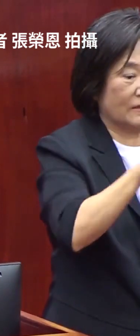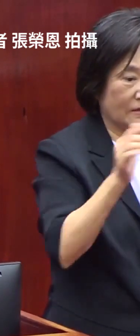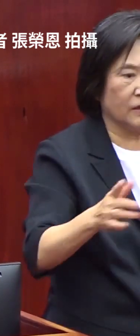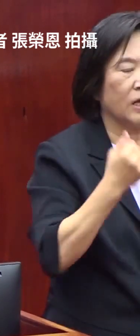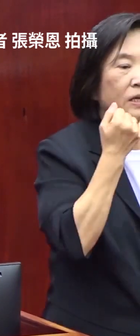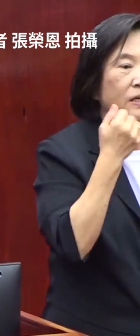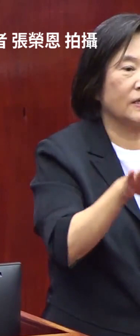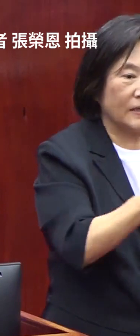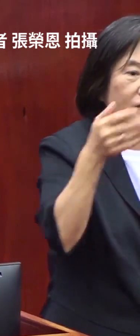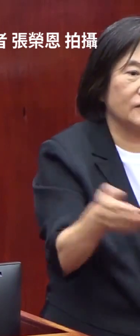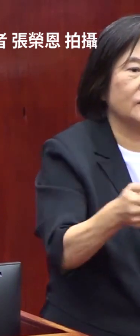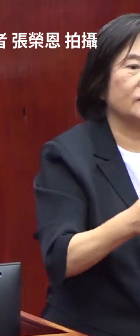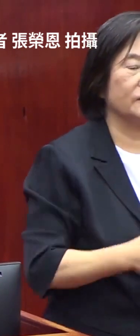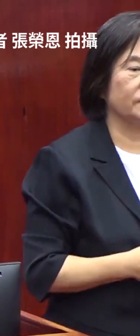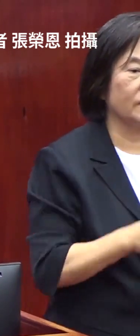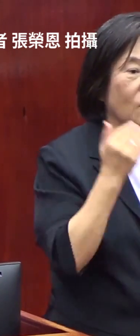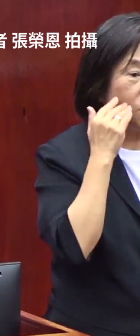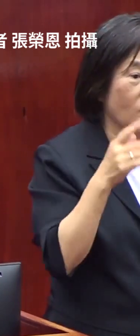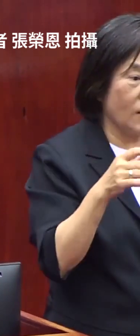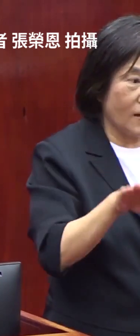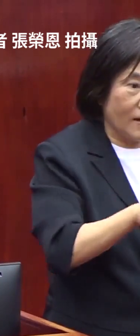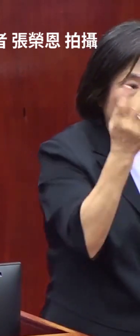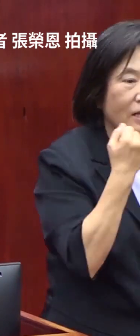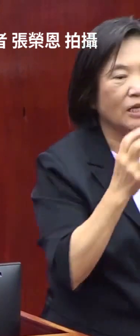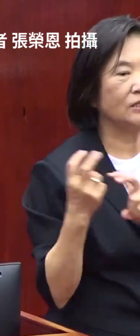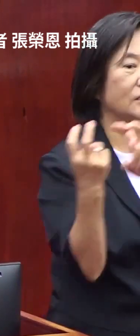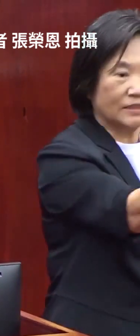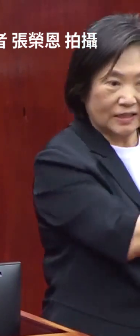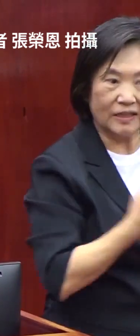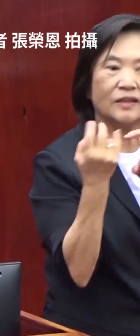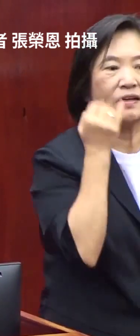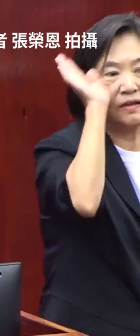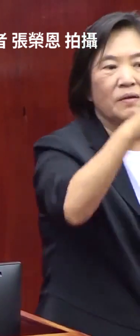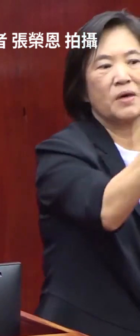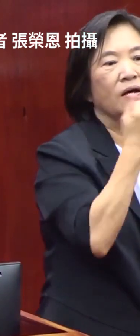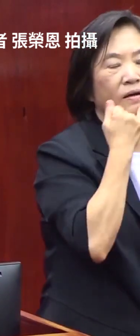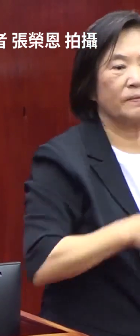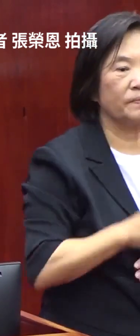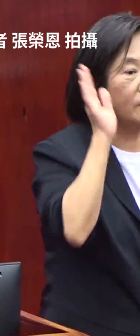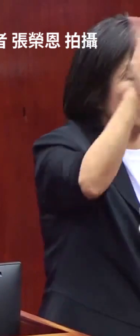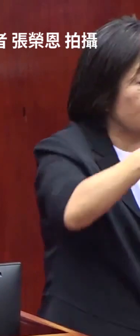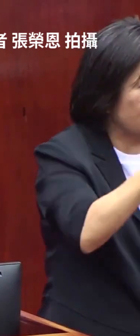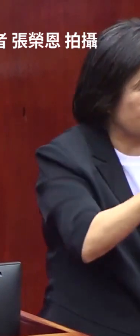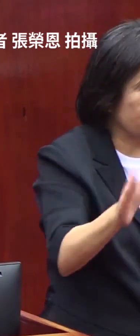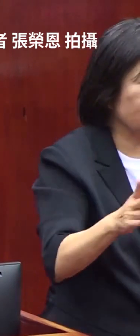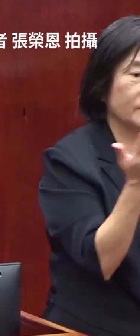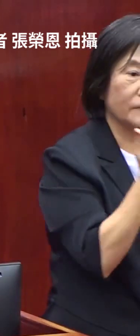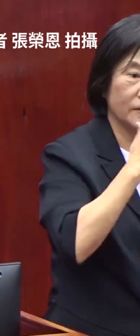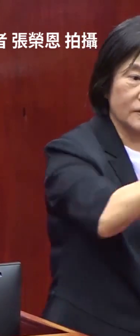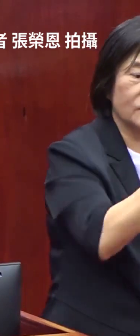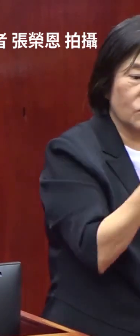工这样的话就可以把整个环状线一起去进行。所以先跟大家报告说，未来2年内整个